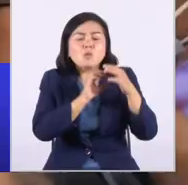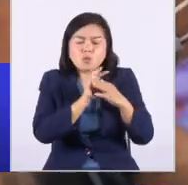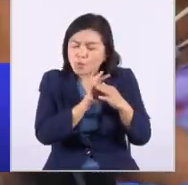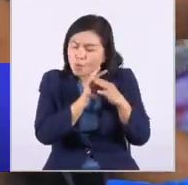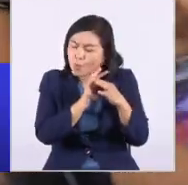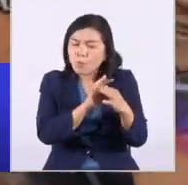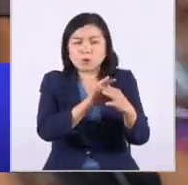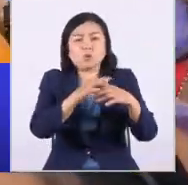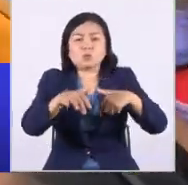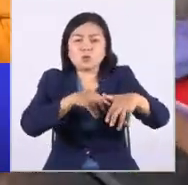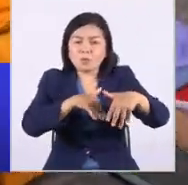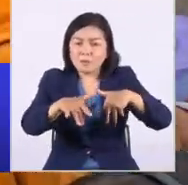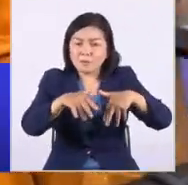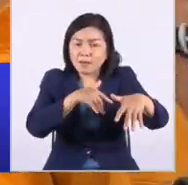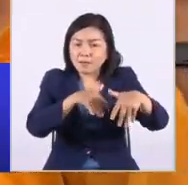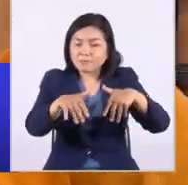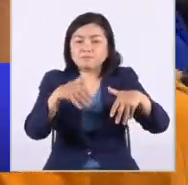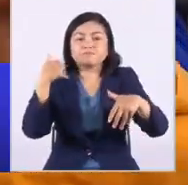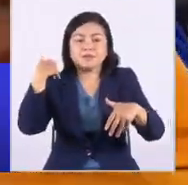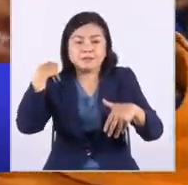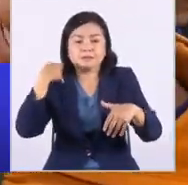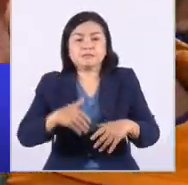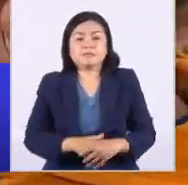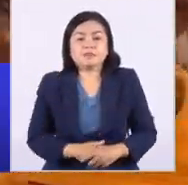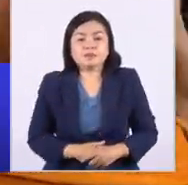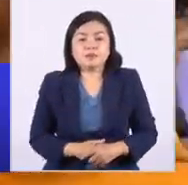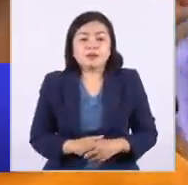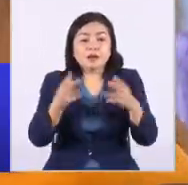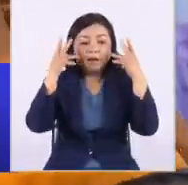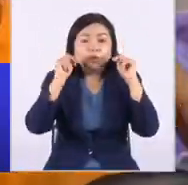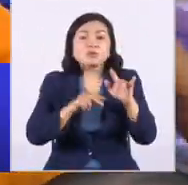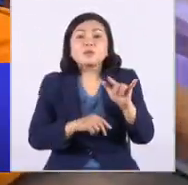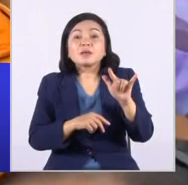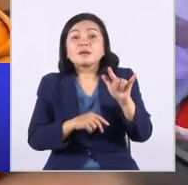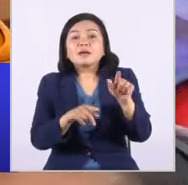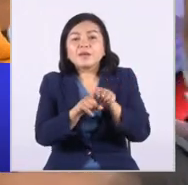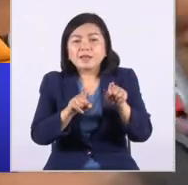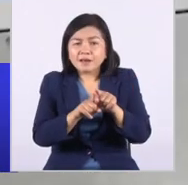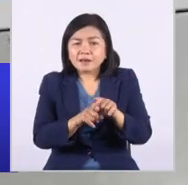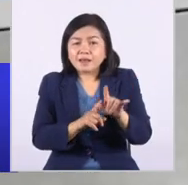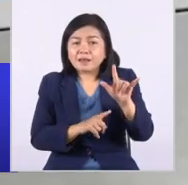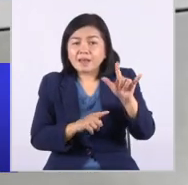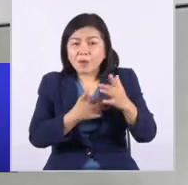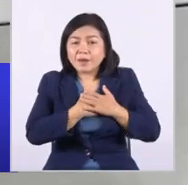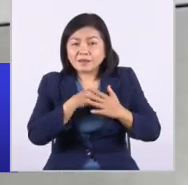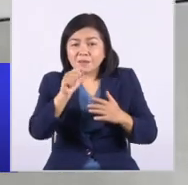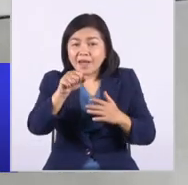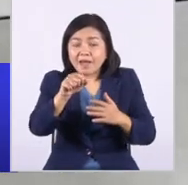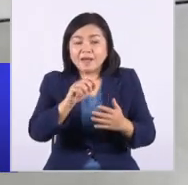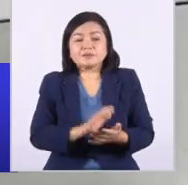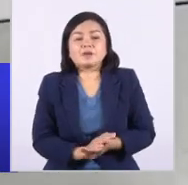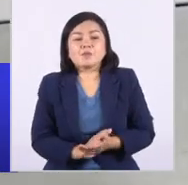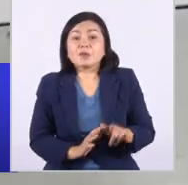งเนี่ยเป็นห่วงชาวใต้อย่างแรงเลยเนี่ยยกมือแบบนี้คุณสองไอ้เลิฟยูเปล่า ไอ้เลิฟยู นะครับพอย